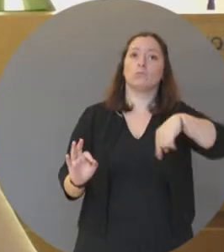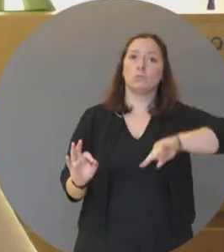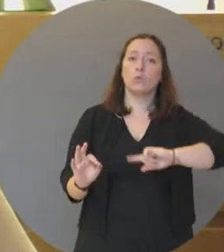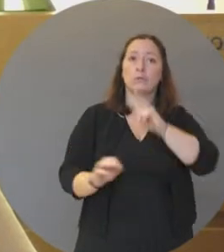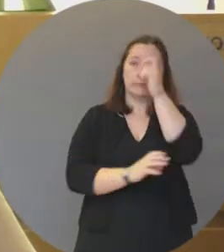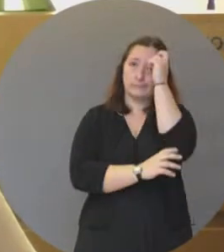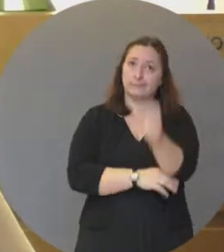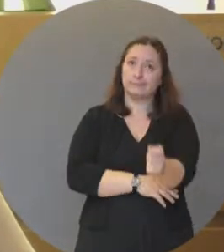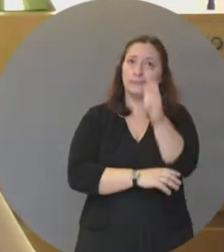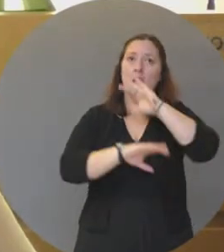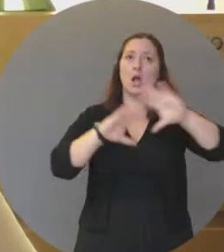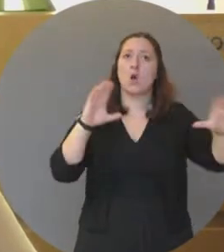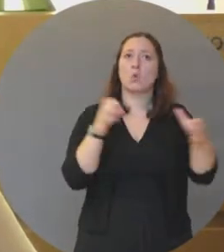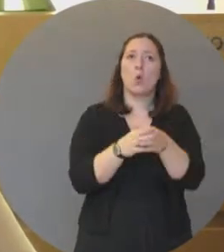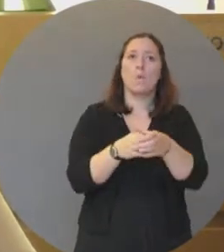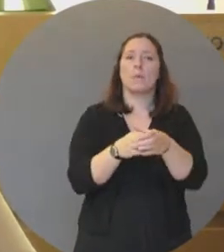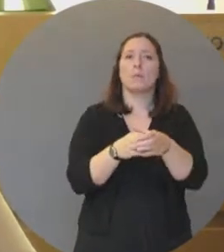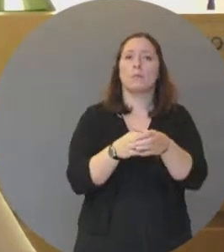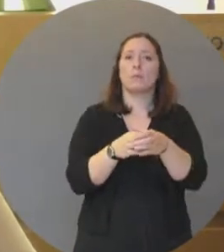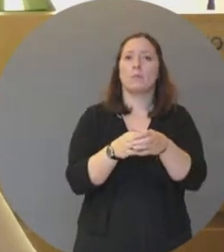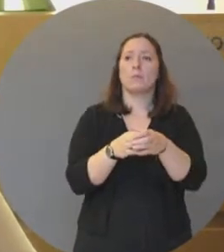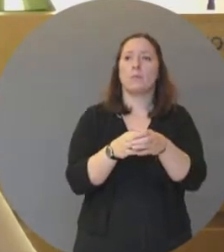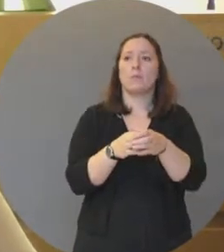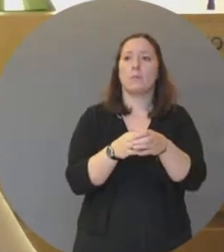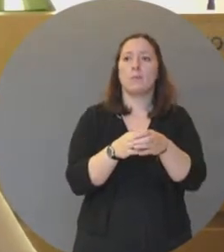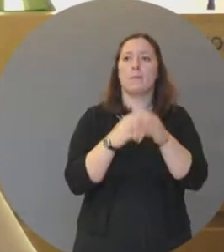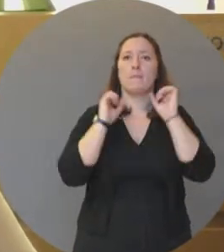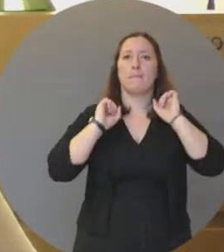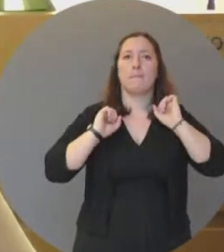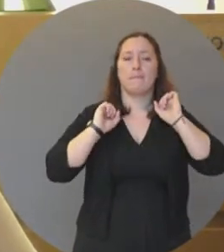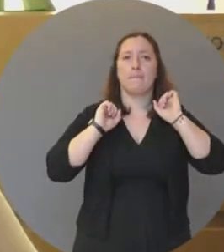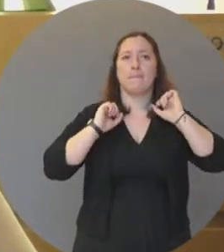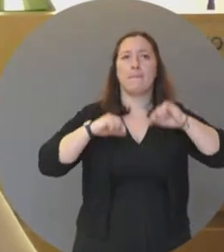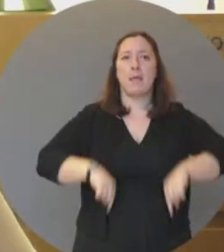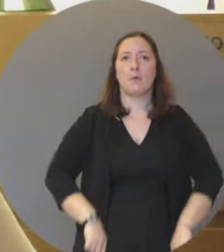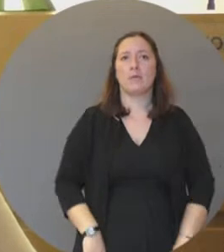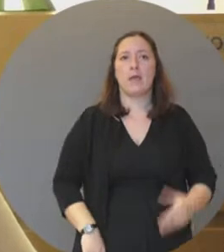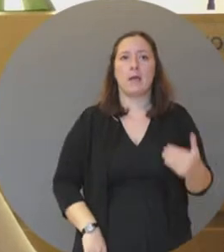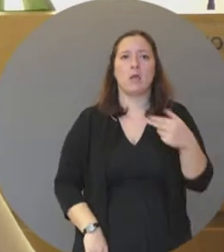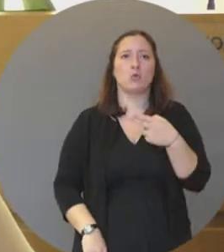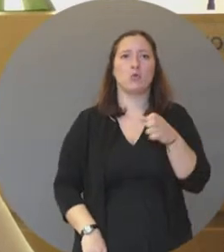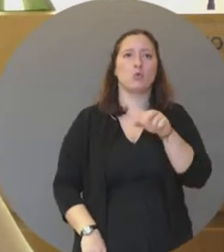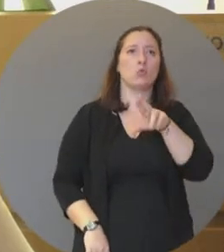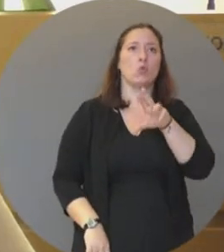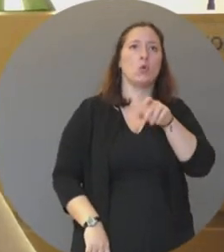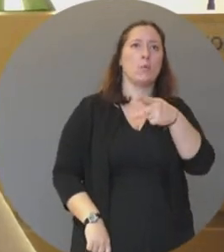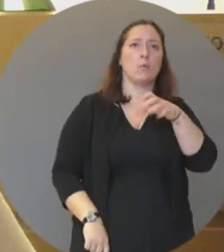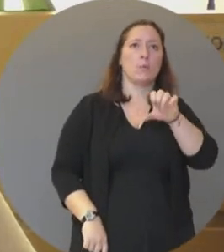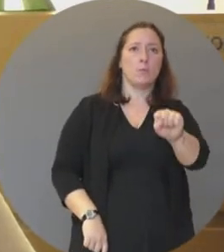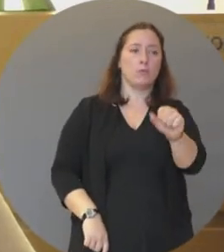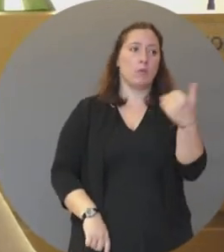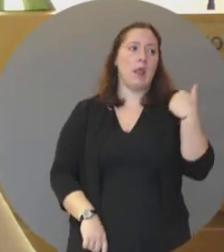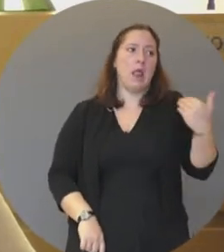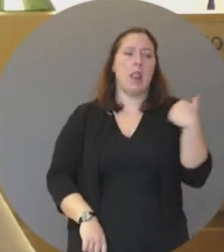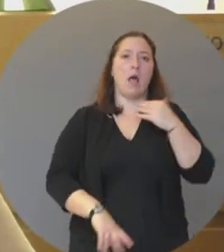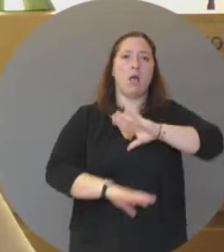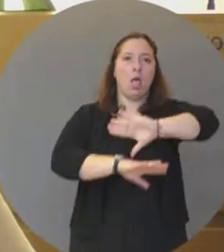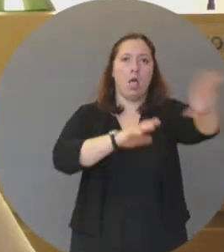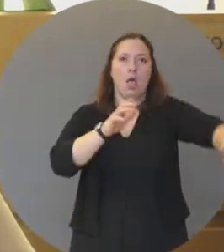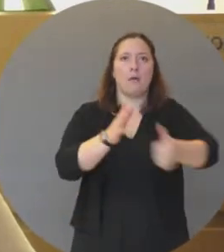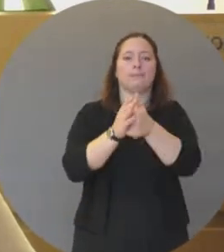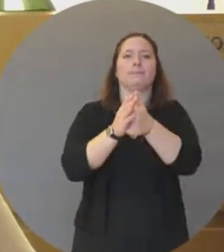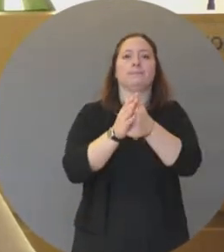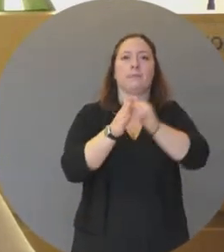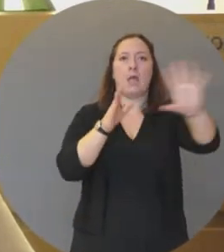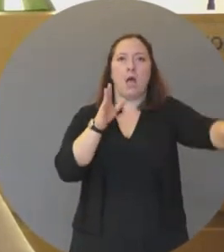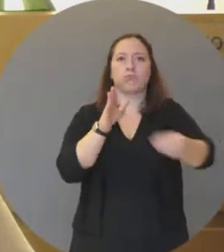parlementaires de la nuque qui rejoint il y a pas il y a peu par d'autres groupes ont finalement eu raison de